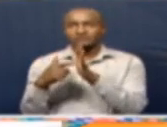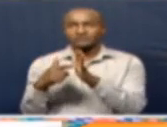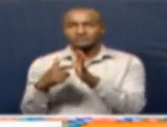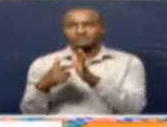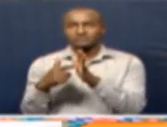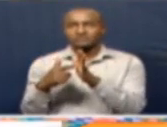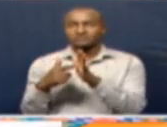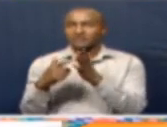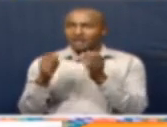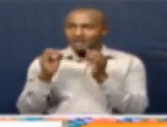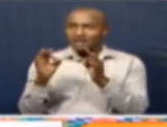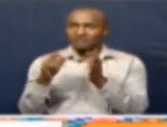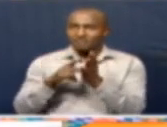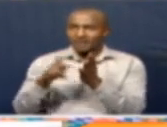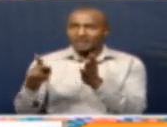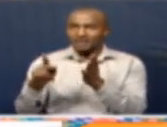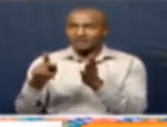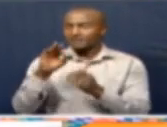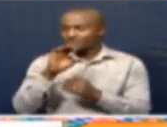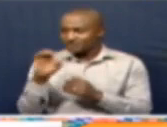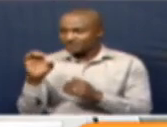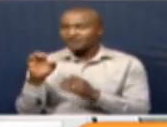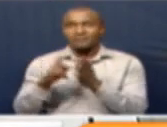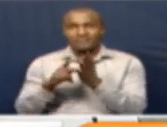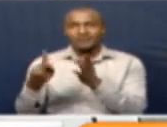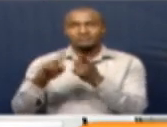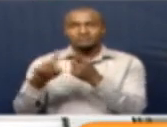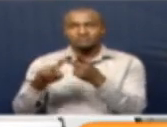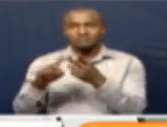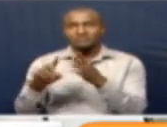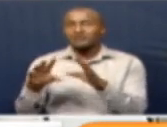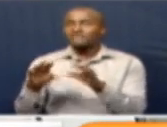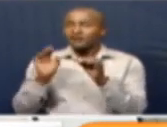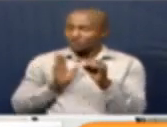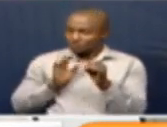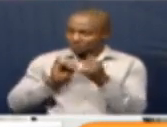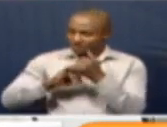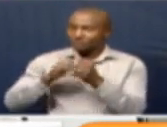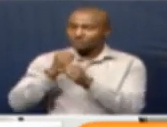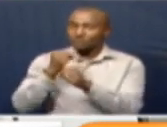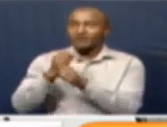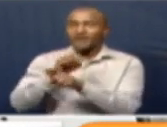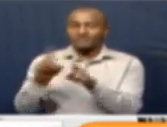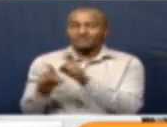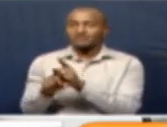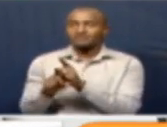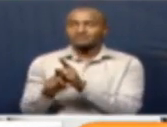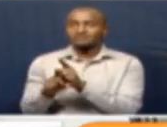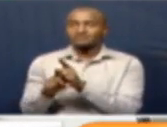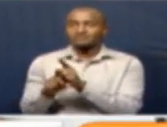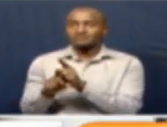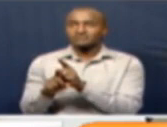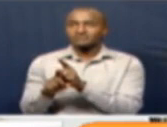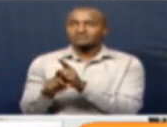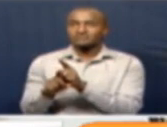karo ya shule, kulipa kodi ya nyumba, unajipata mwanamke ndiye anategemewa kufanya hili hizi